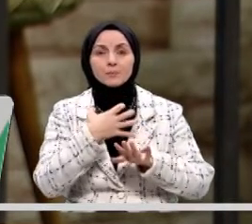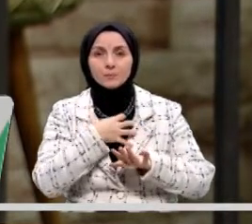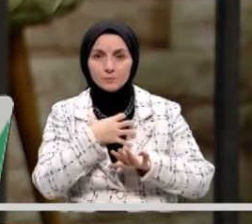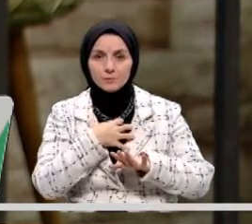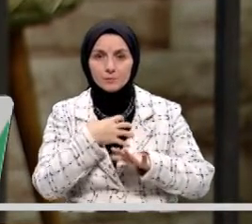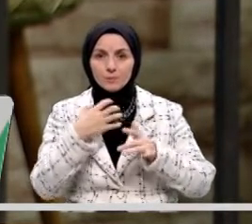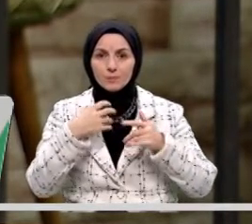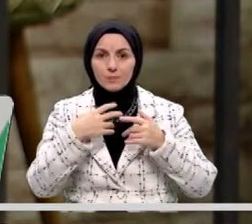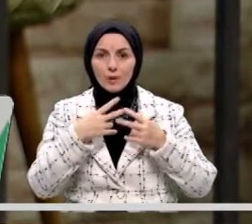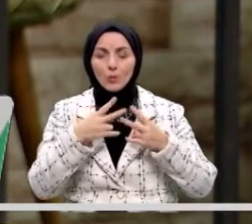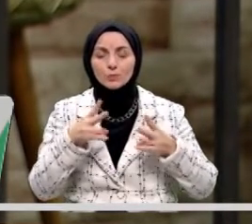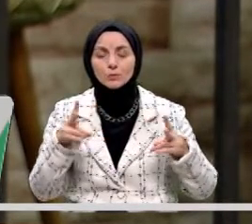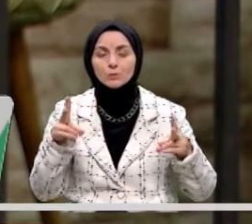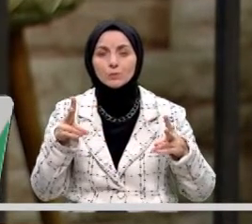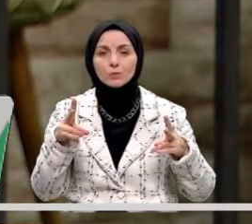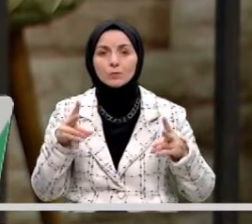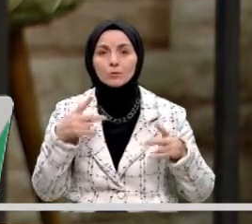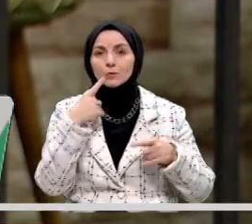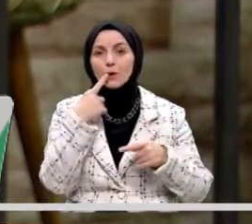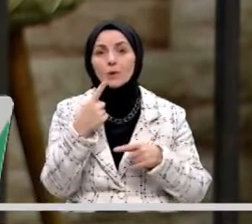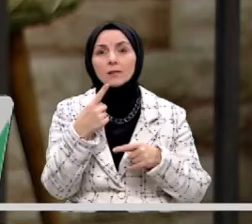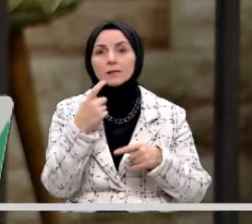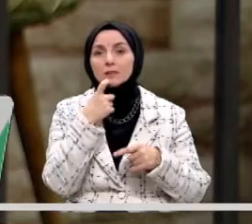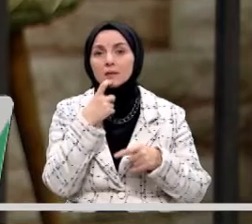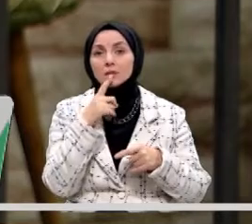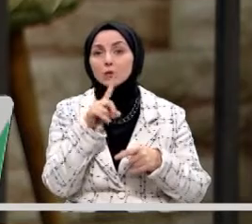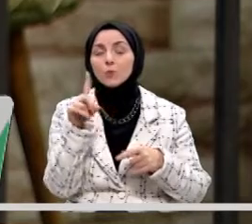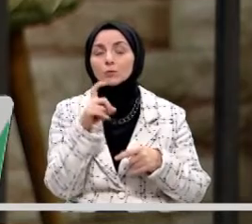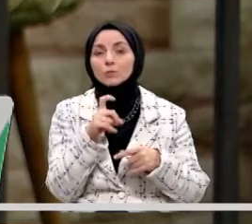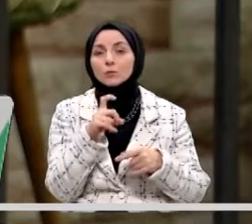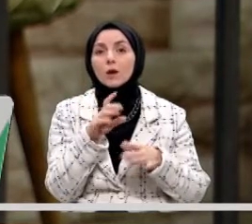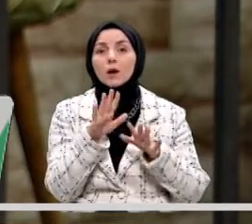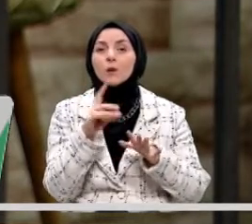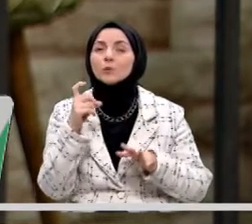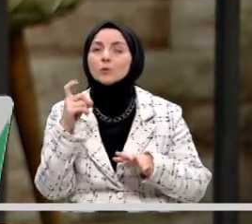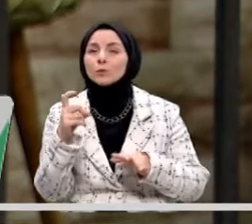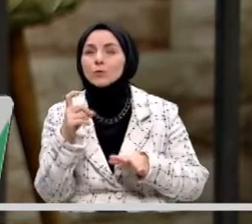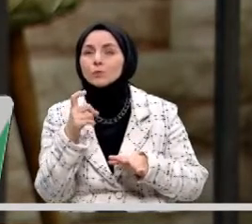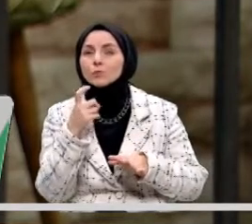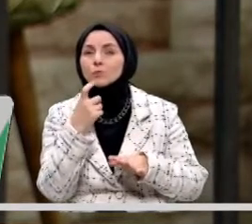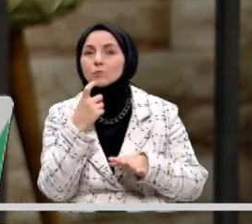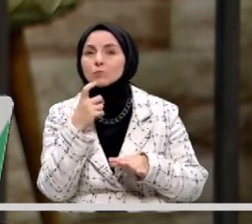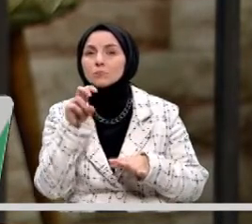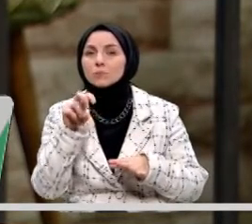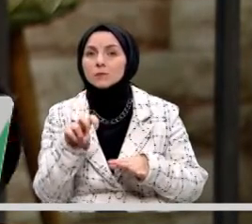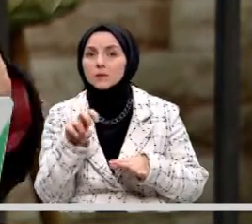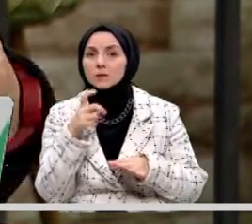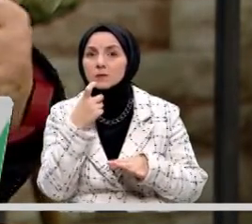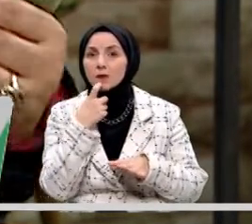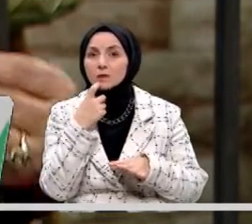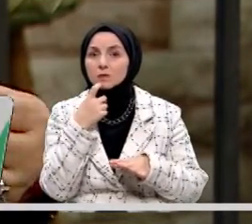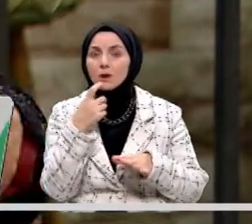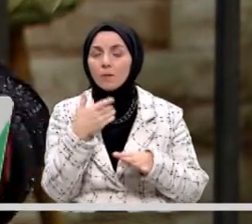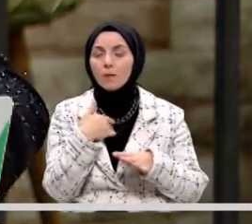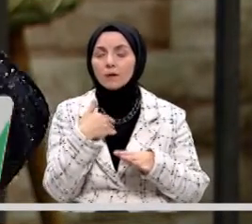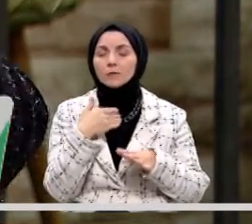özgürlüğünüzü ilan ettiğiniz yer şimdi bu delikanlı diyor ki ben özgürlüğümü ilan ettim kaç yaşında 8 yaşına girerken büyük bir ihtimalle